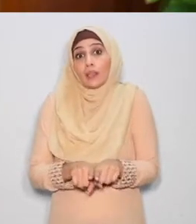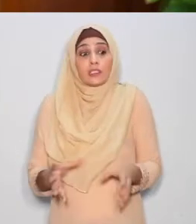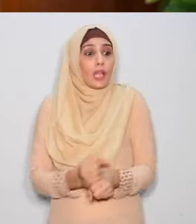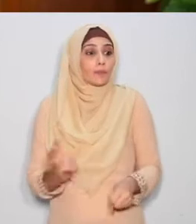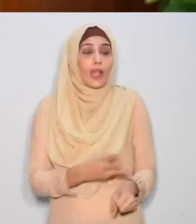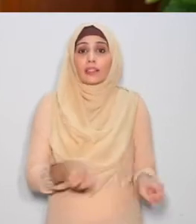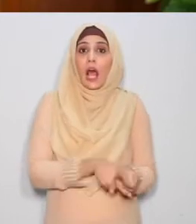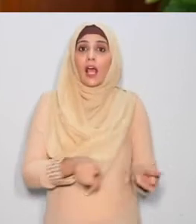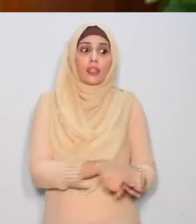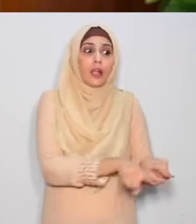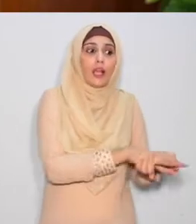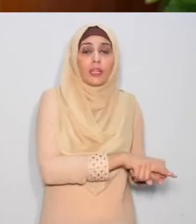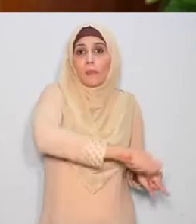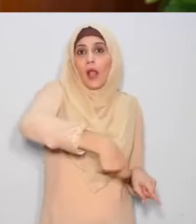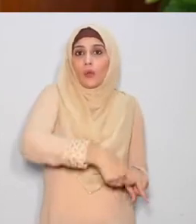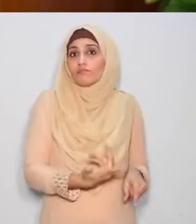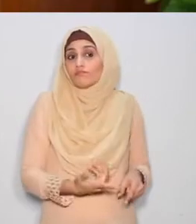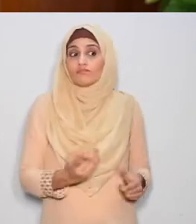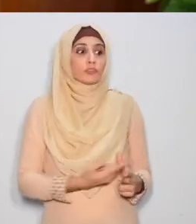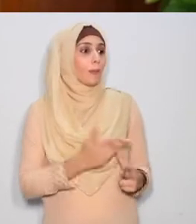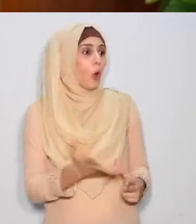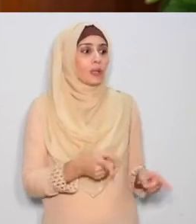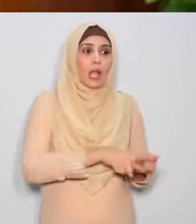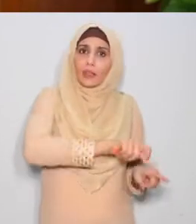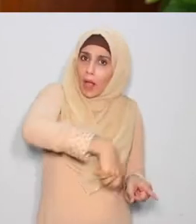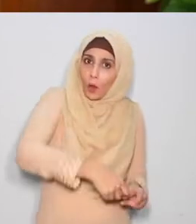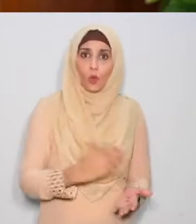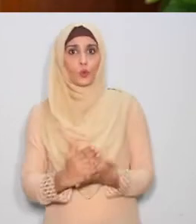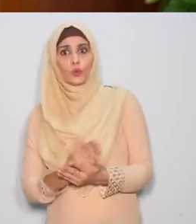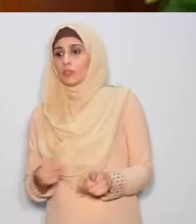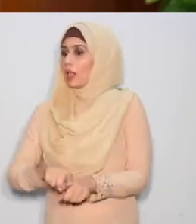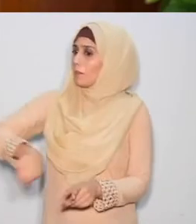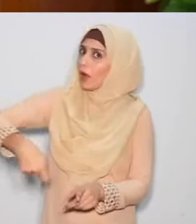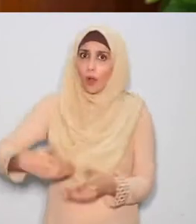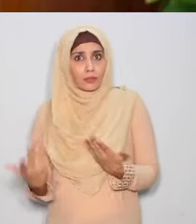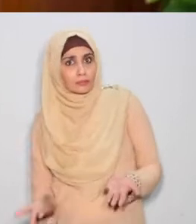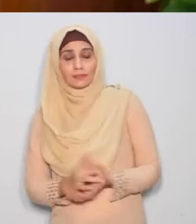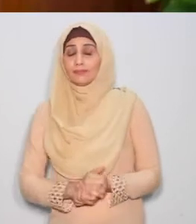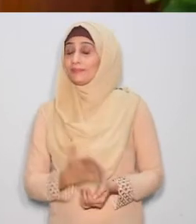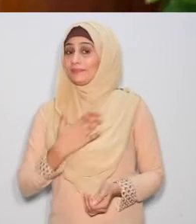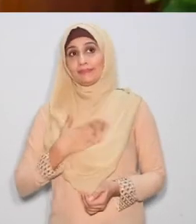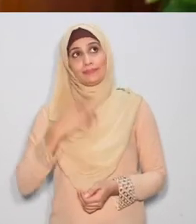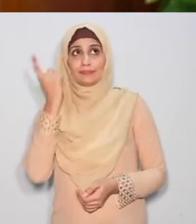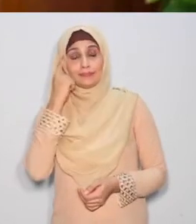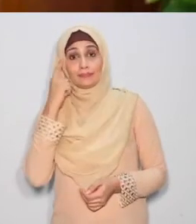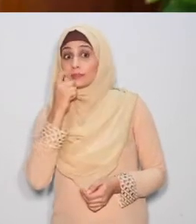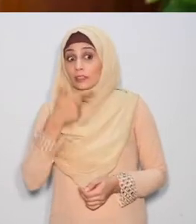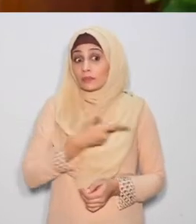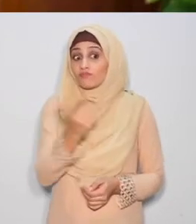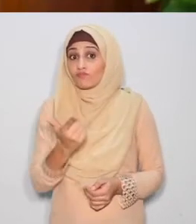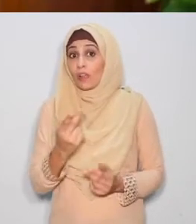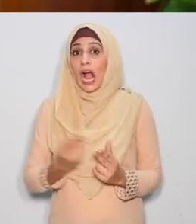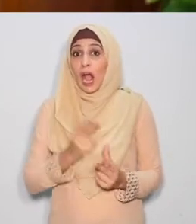है, हर चीज़ से दोस्ती कर लेती है, हर तरह की सब्ज़ी से, हर तरह के गोश्त से। मैं तो कहती हूँ भाई, जिसको